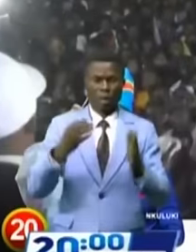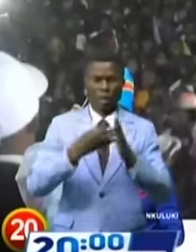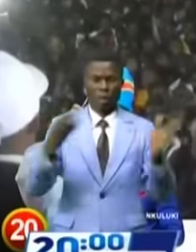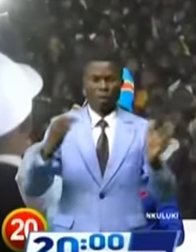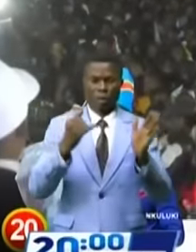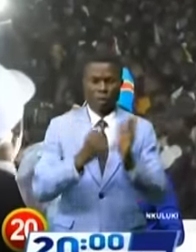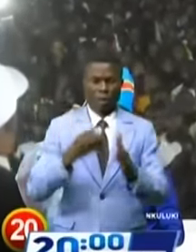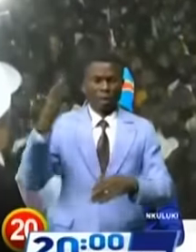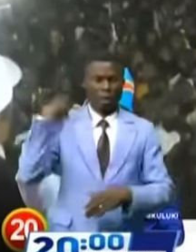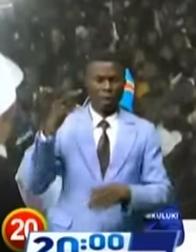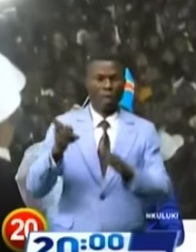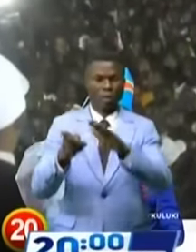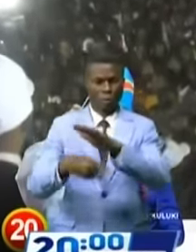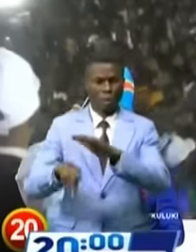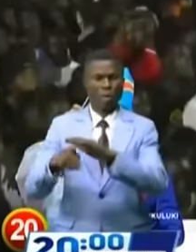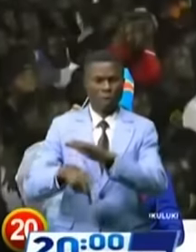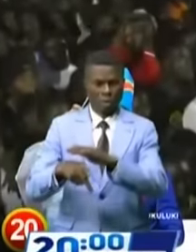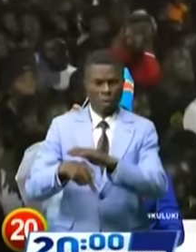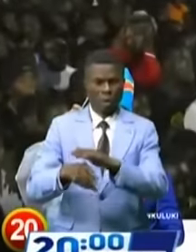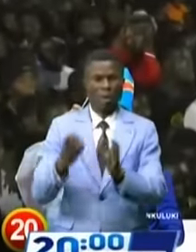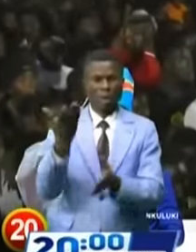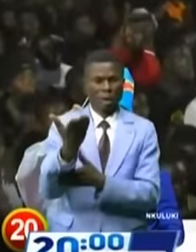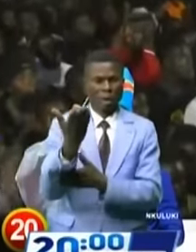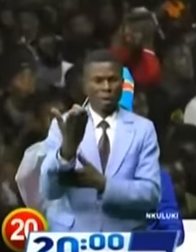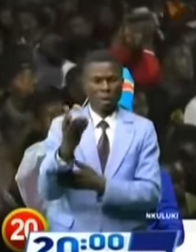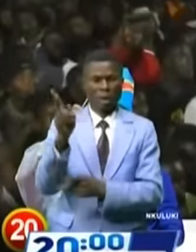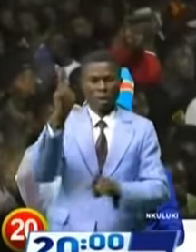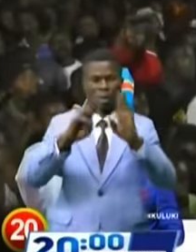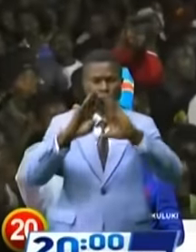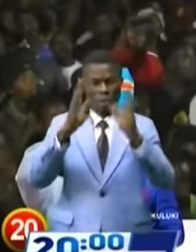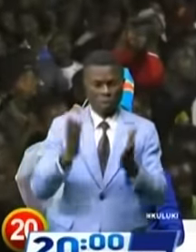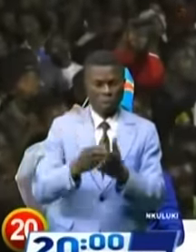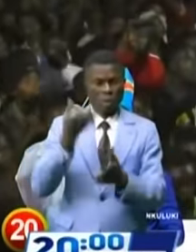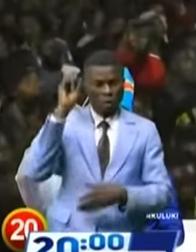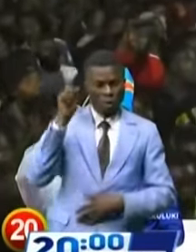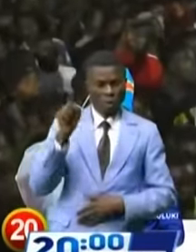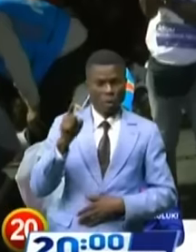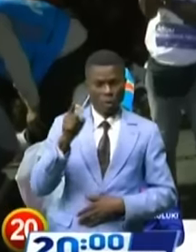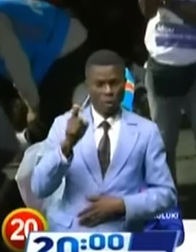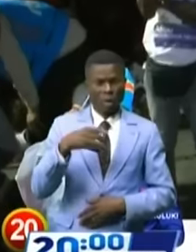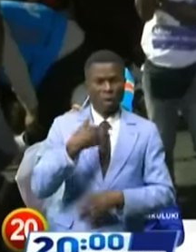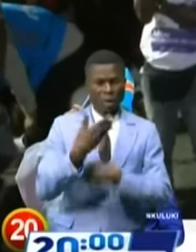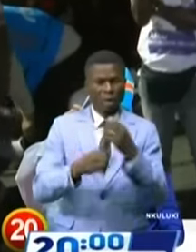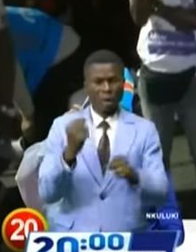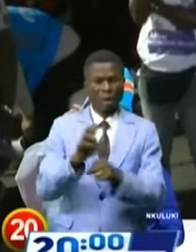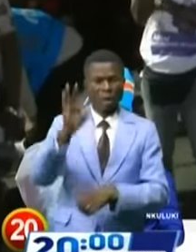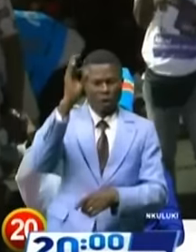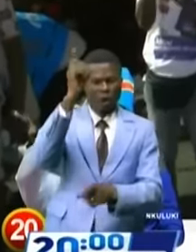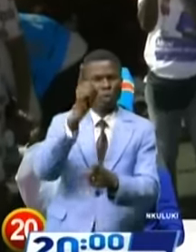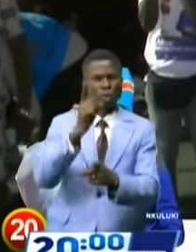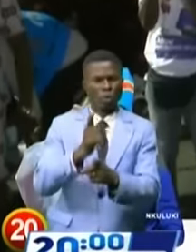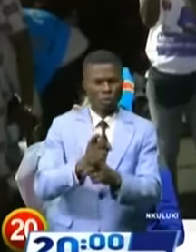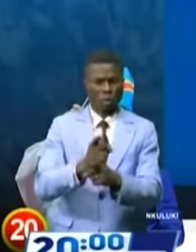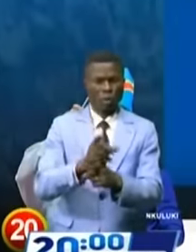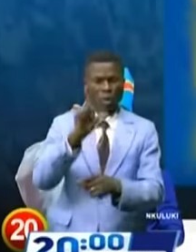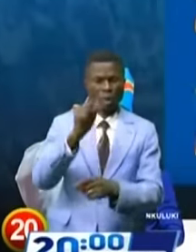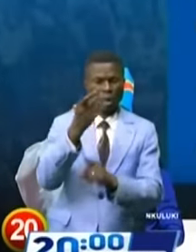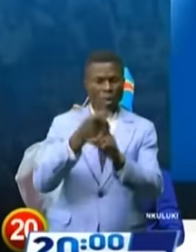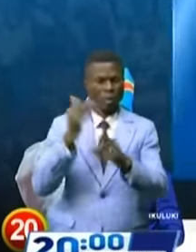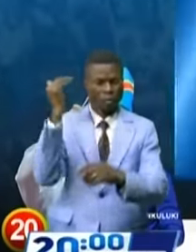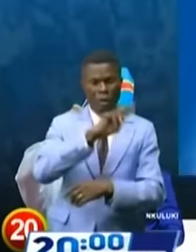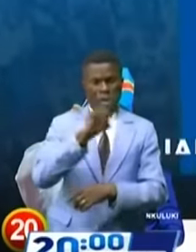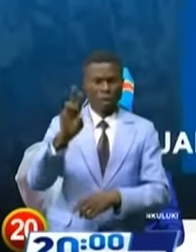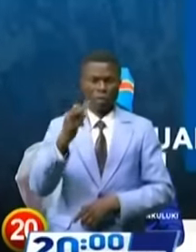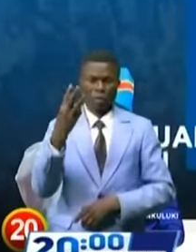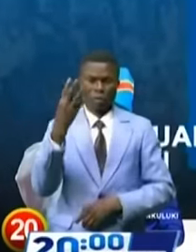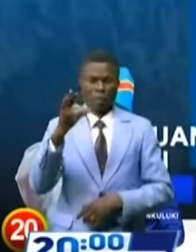à la députation provinciale a exhorté la population de Mbanza Ngungu à opérer un choix judicieux le 20 décembre